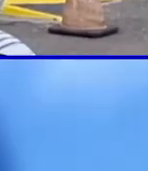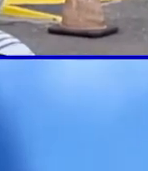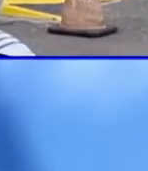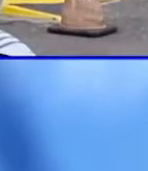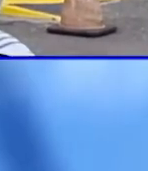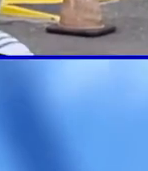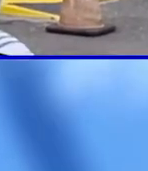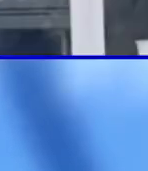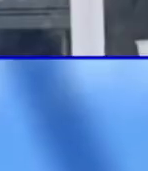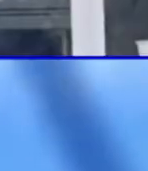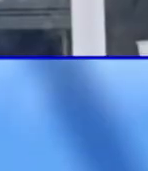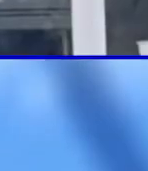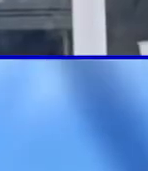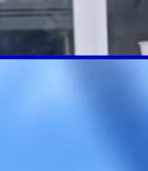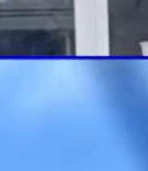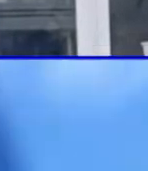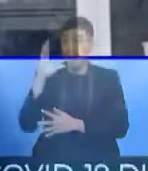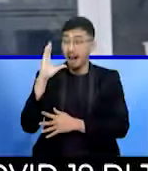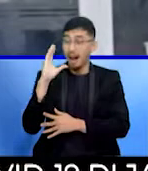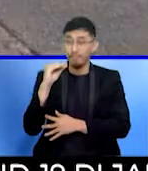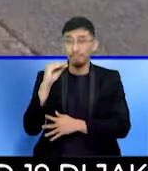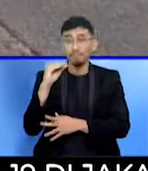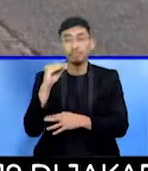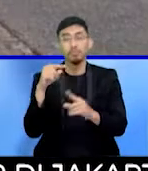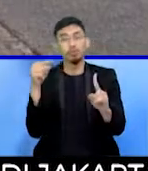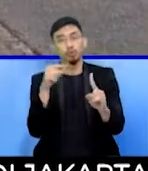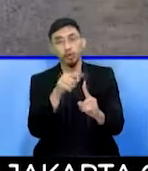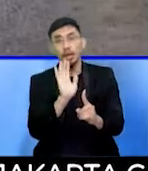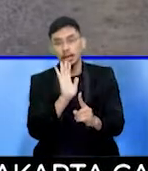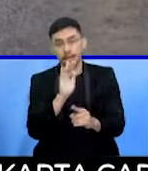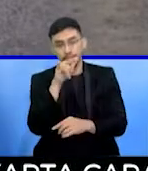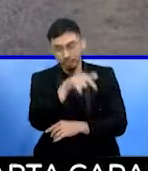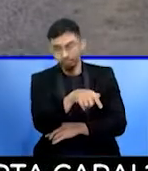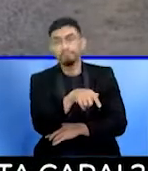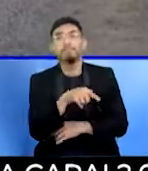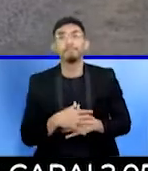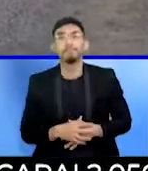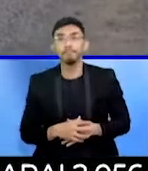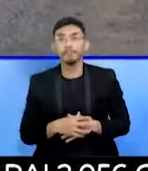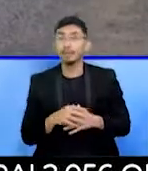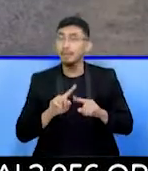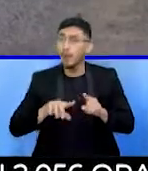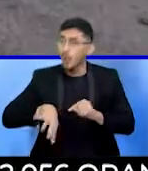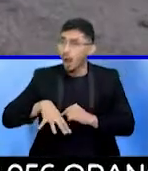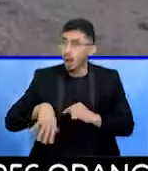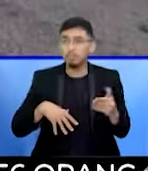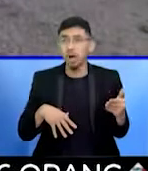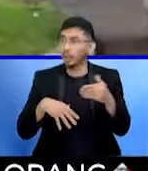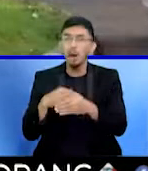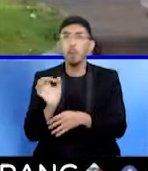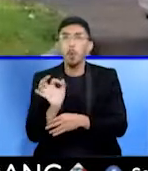nanti. Sementara itu, berdasarkan pemantauan yang kami lakukan, hingga kini belum ada pihak keluarga yang mendatangi ke kawasan kargo jenazah